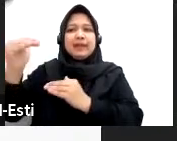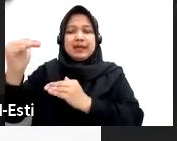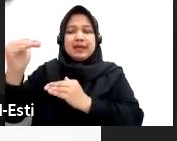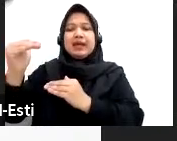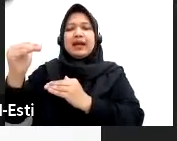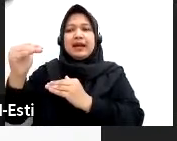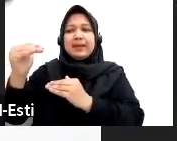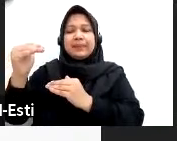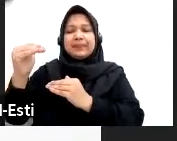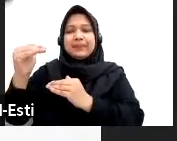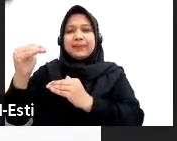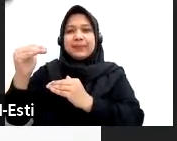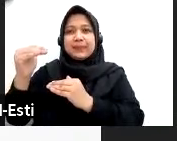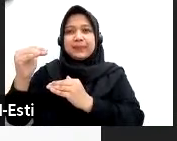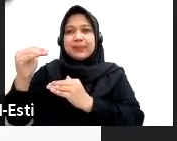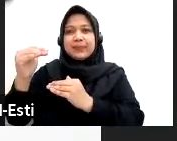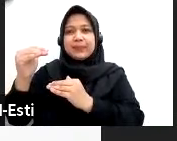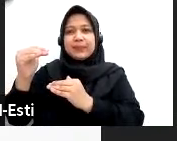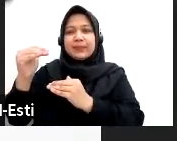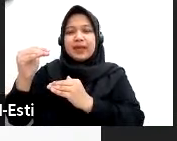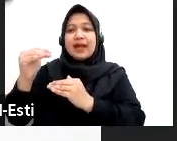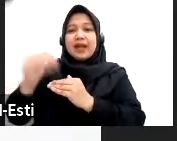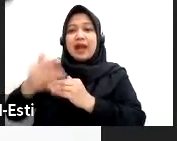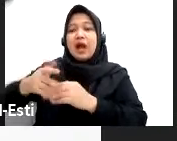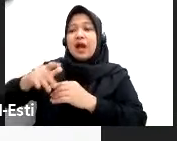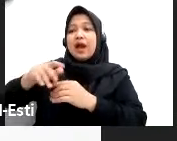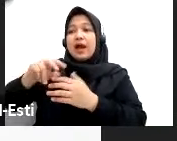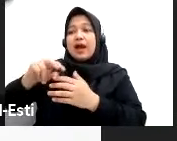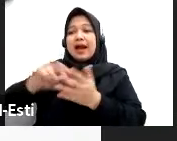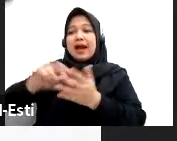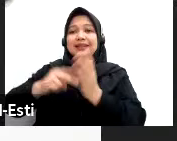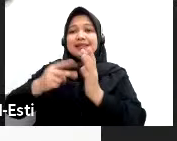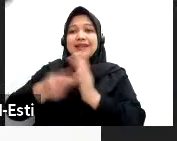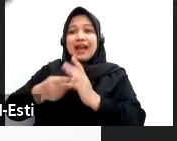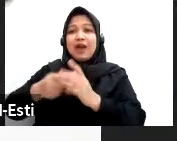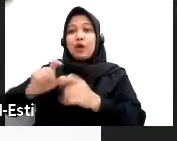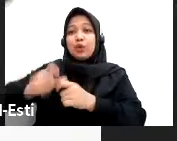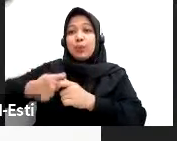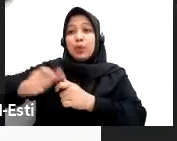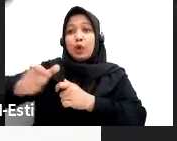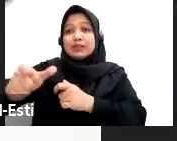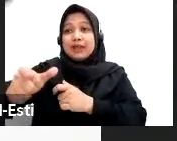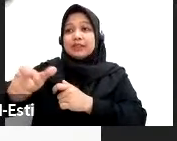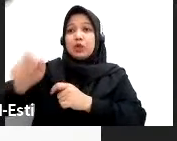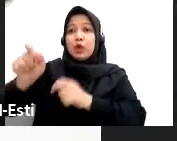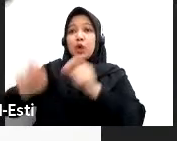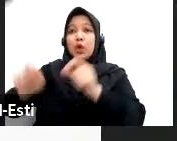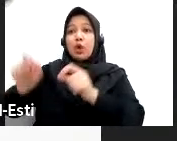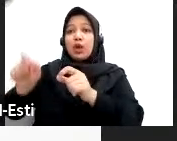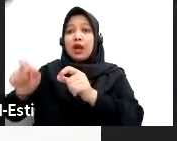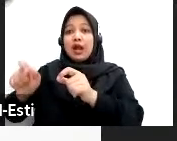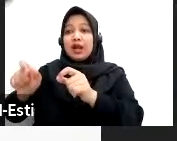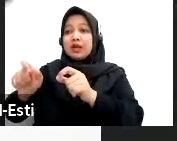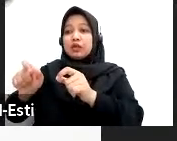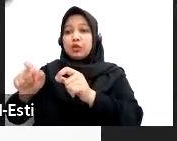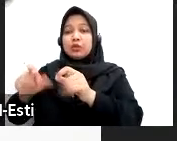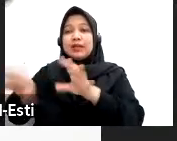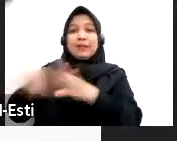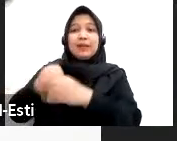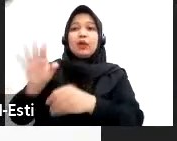gabah peran serta pada waktu prosesnya peran serta manusia jadi dimasukkan kasus keluar putusan